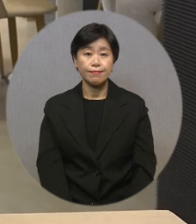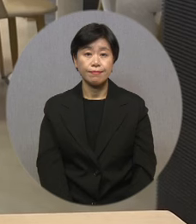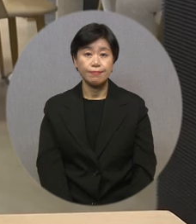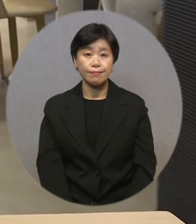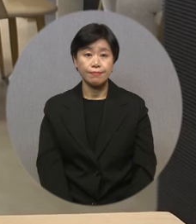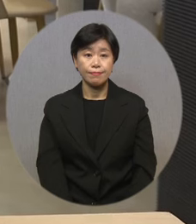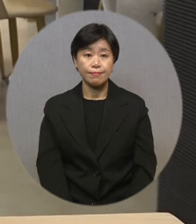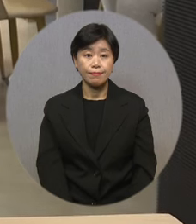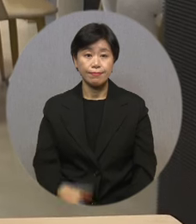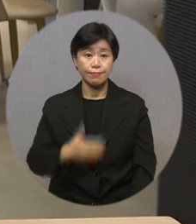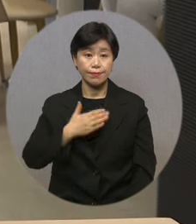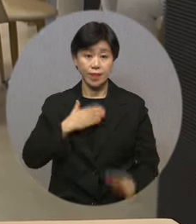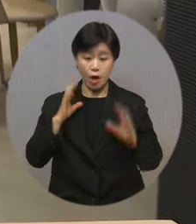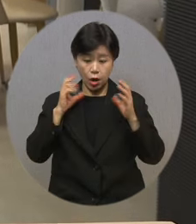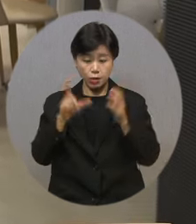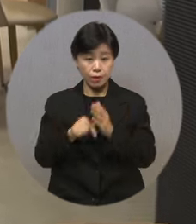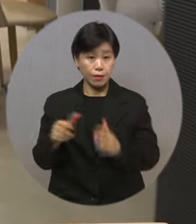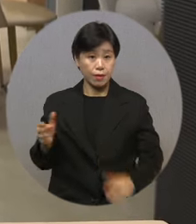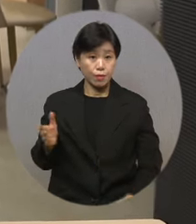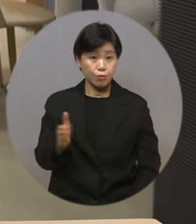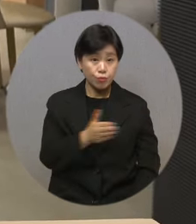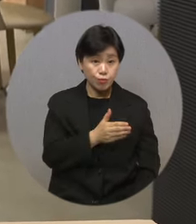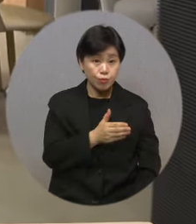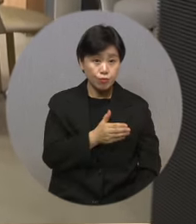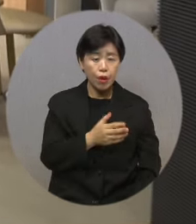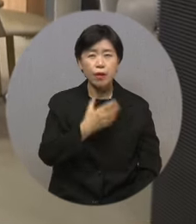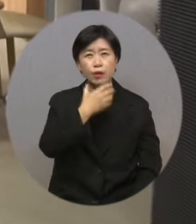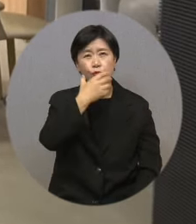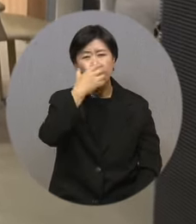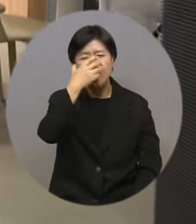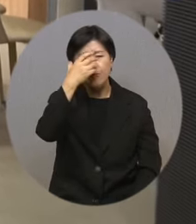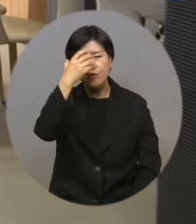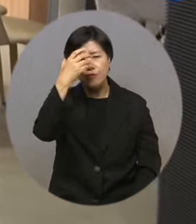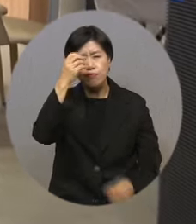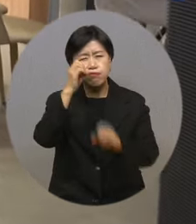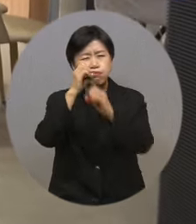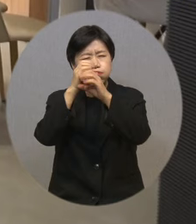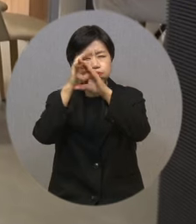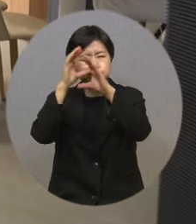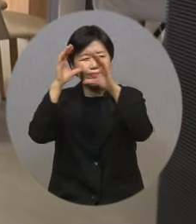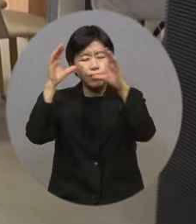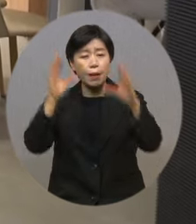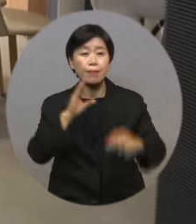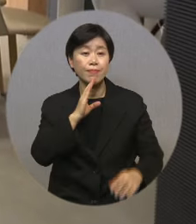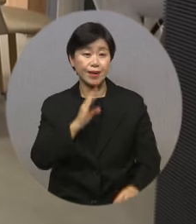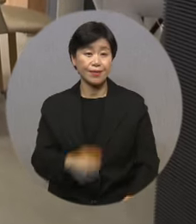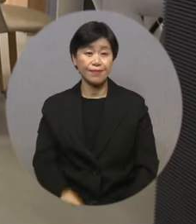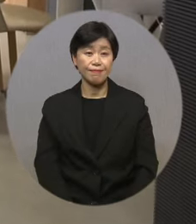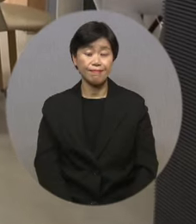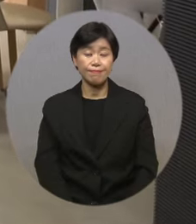저는 어렸을 때부터 꿈이 참 많았는데